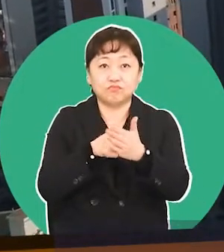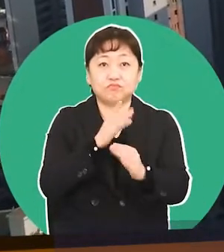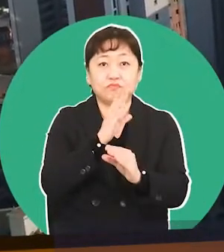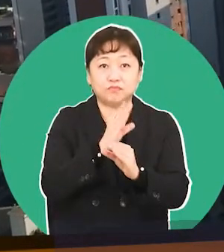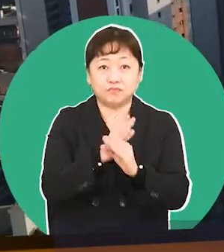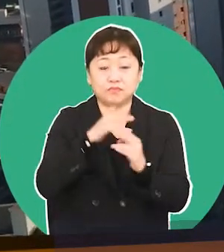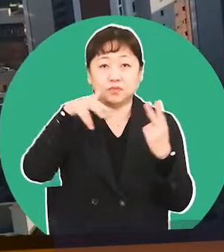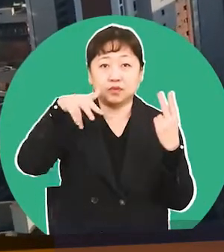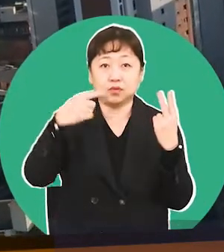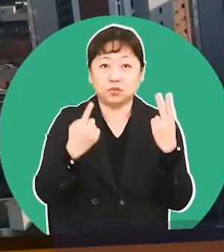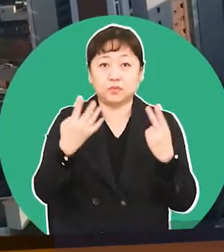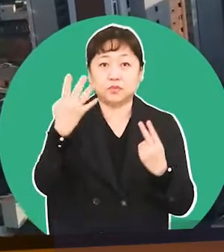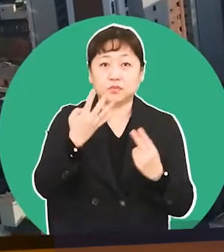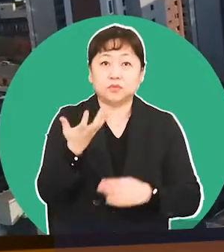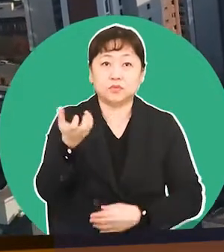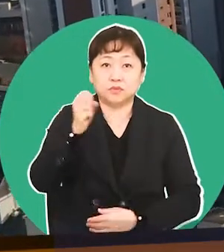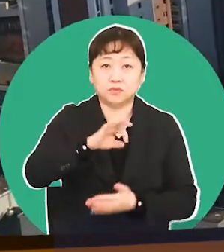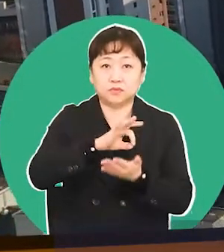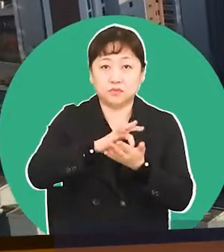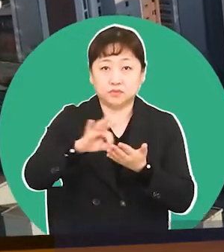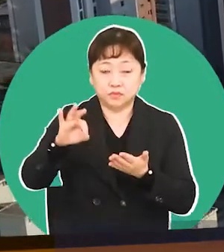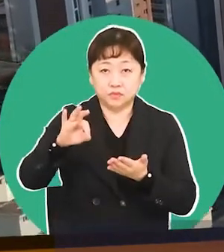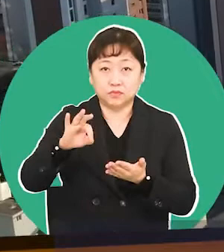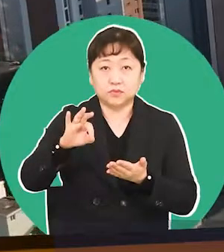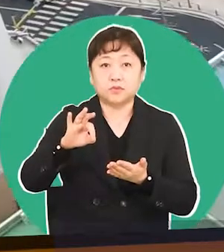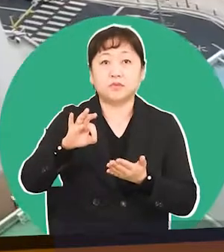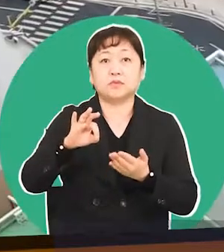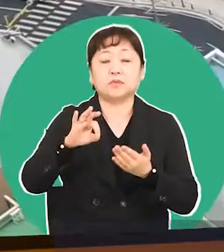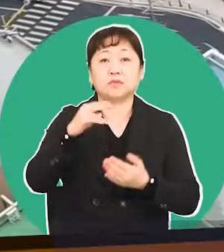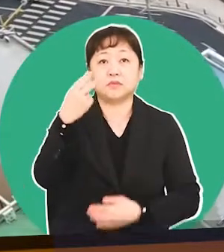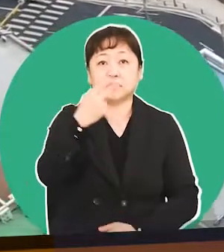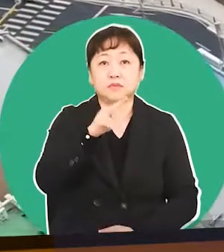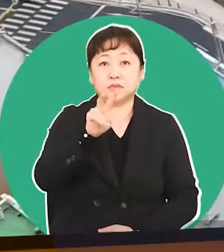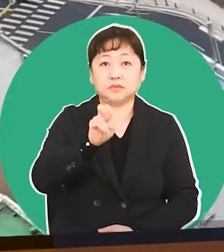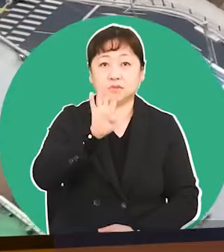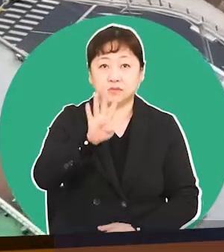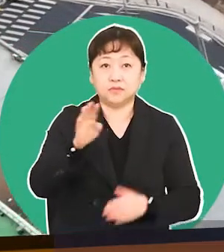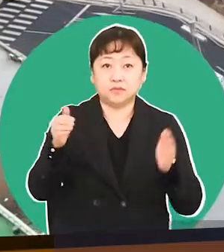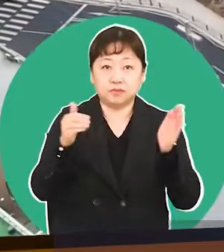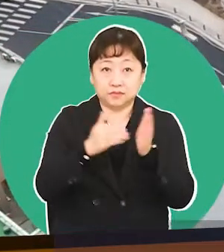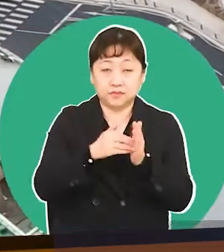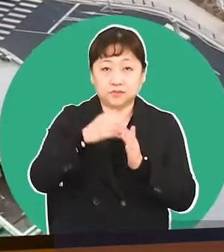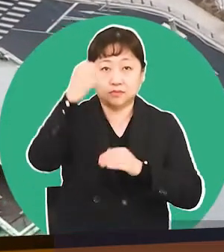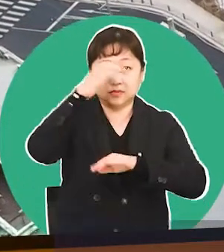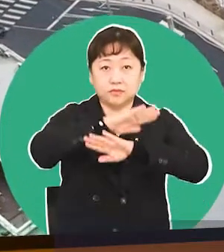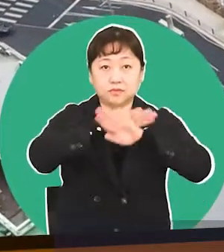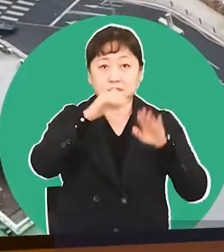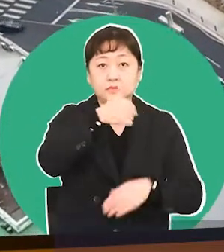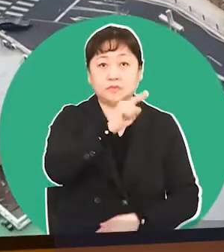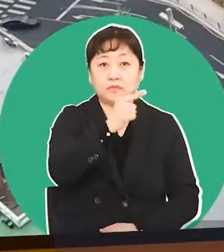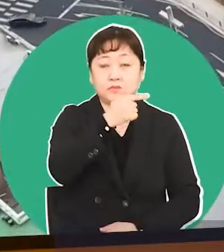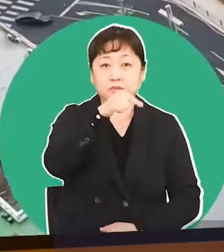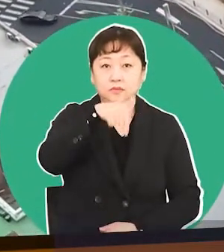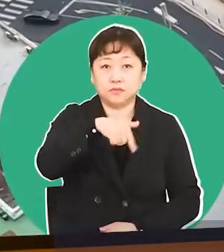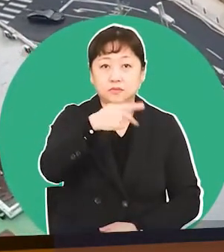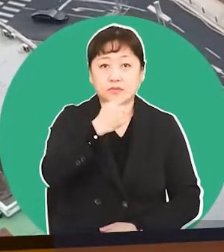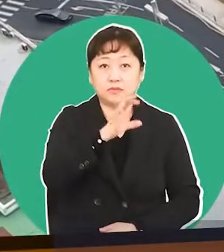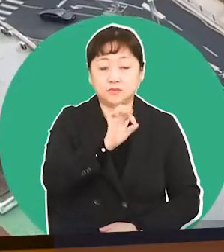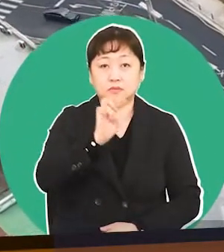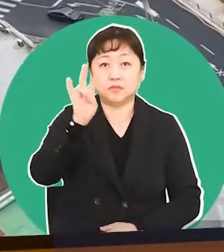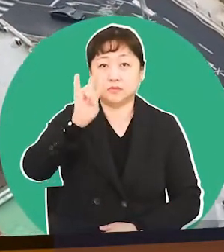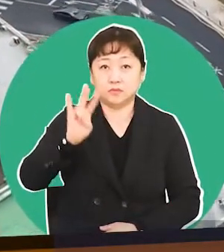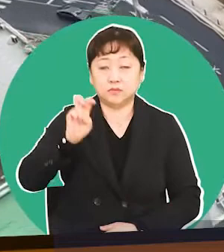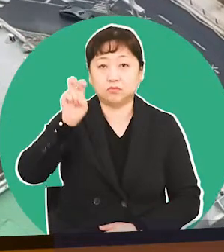4000억 원을 투입하는 광명시 음 테크노벨리 는 2024년까지 광명시 가학동 과 시 융 시